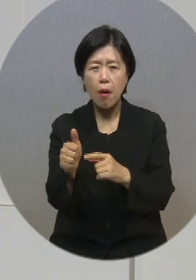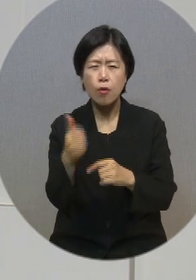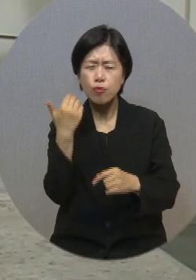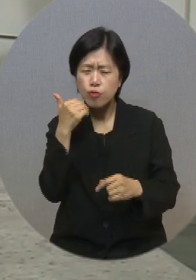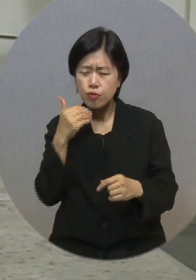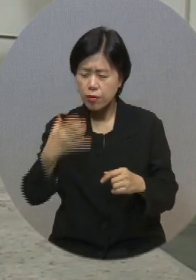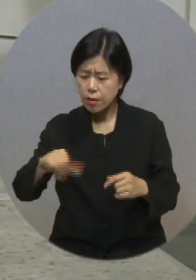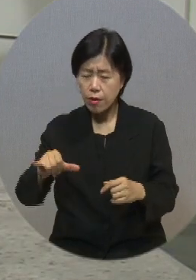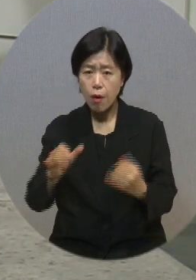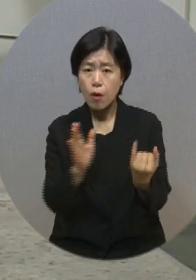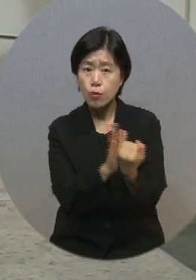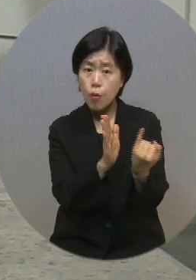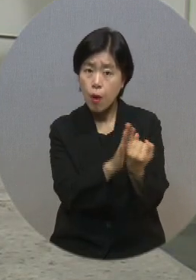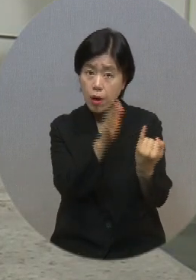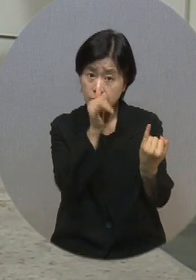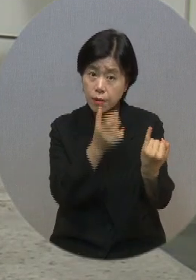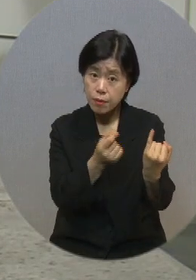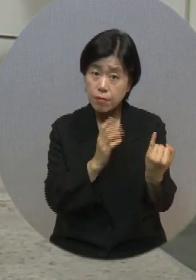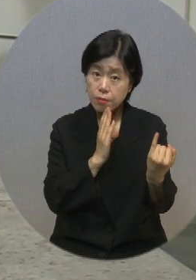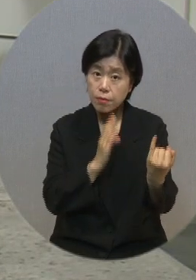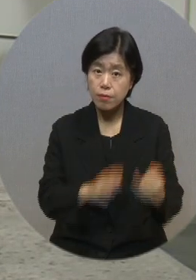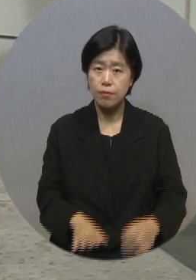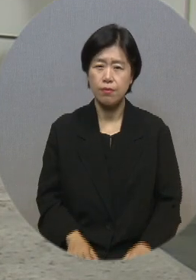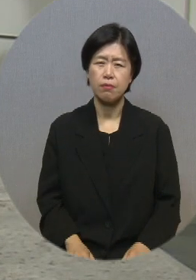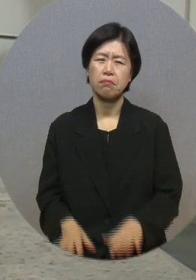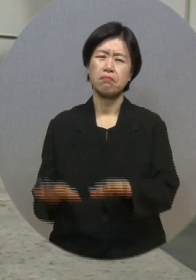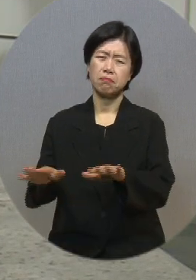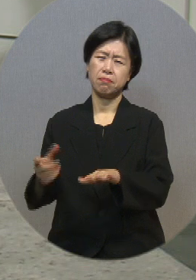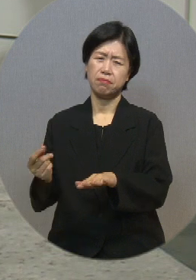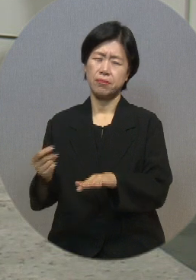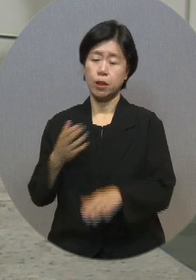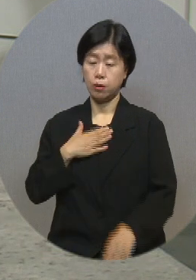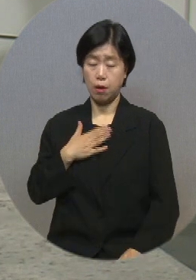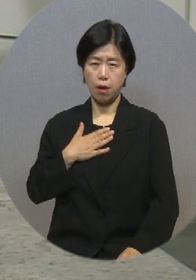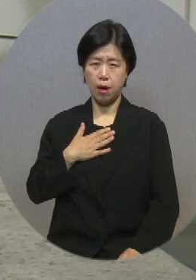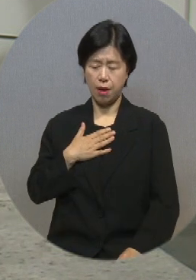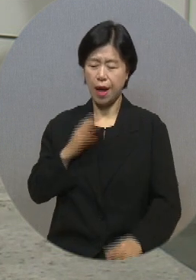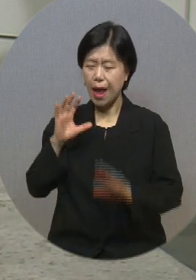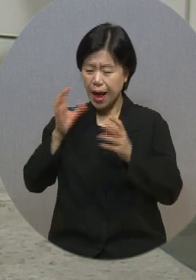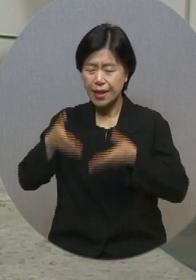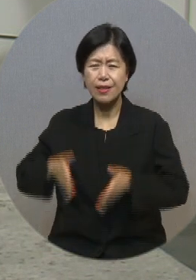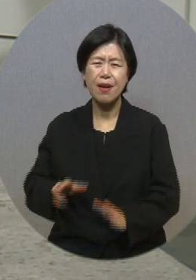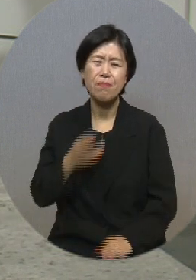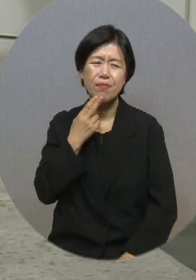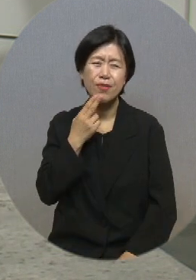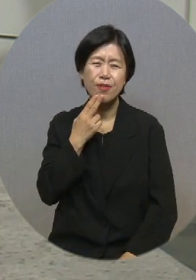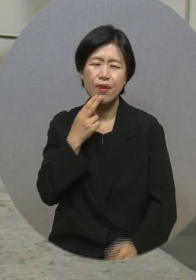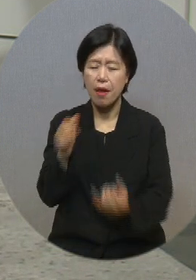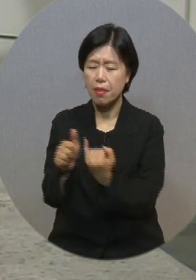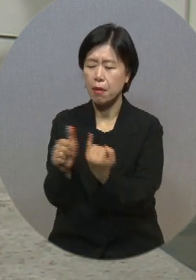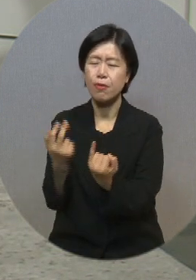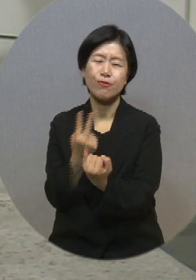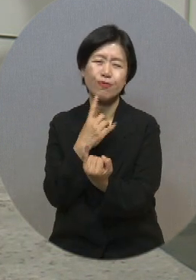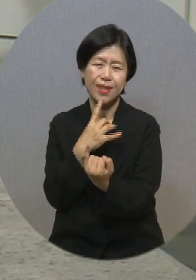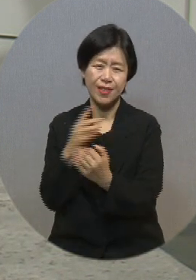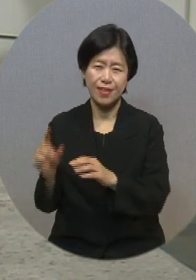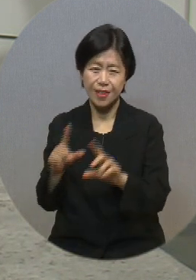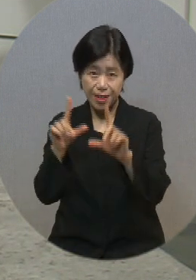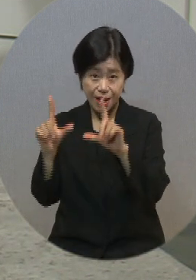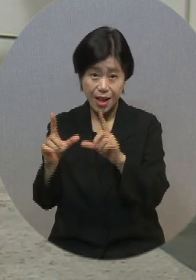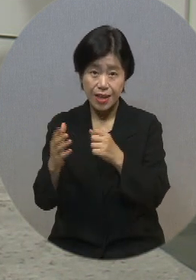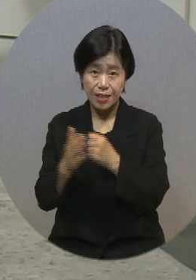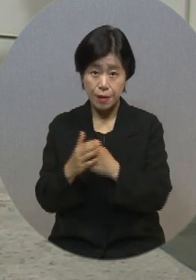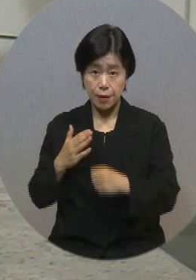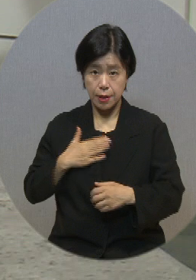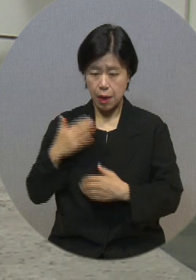어려우실 텐데. 아, 네. 근데 우리는 그 자녀가 없어서 네. 남편이랑 같이 사는데 네. 제가